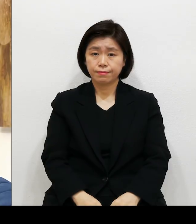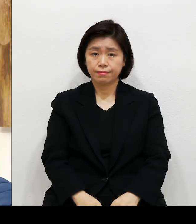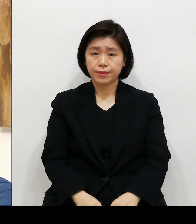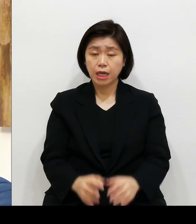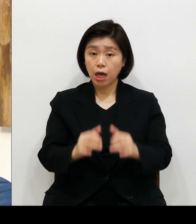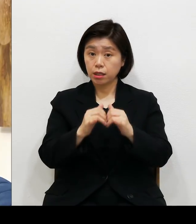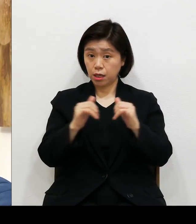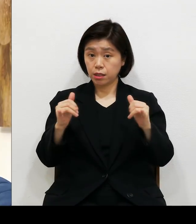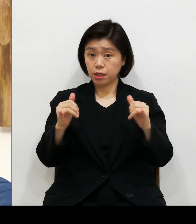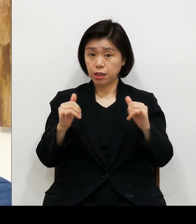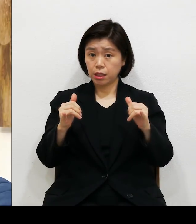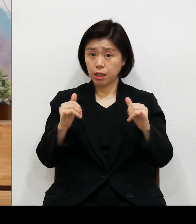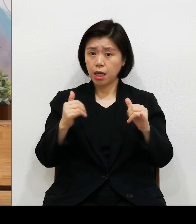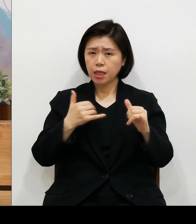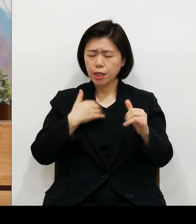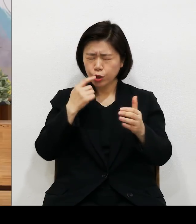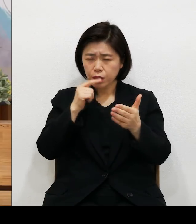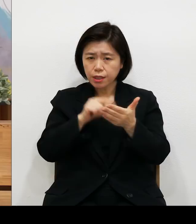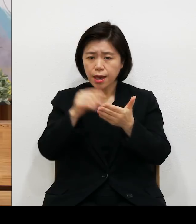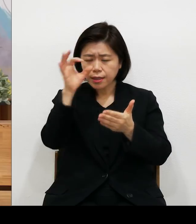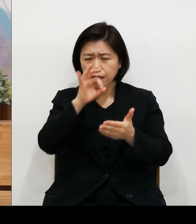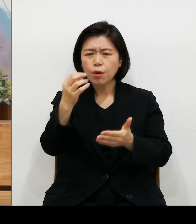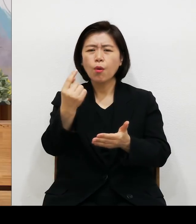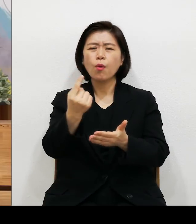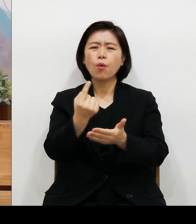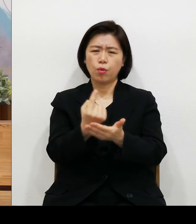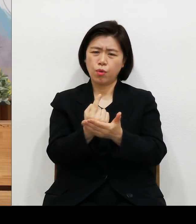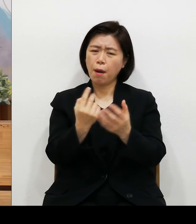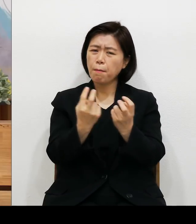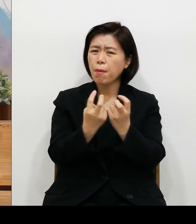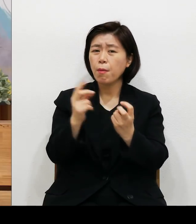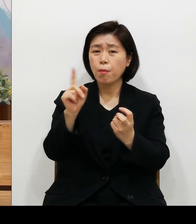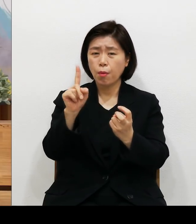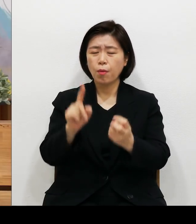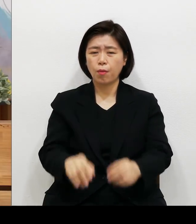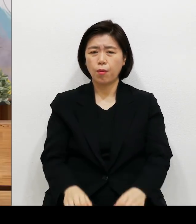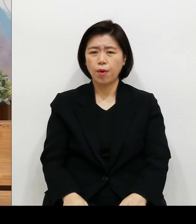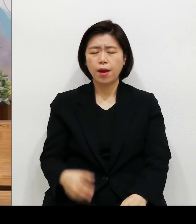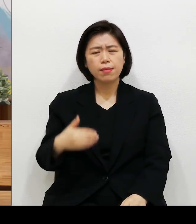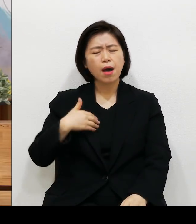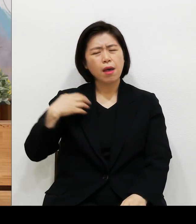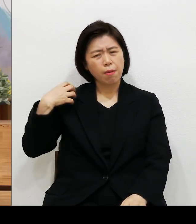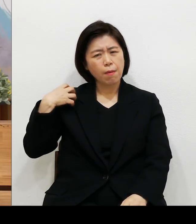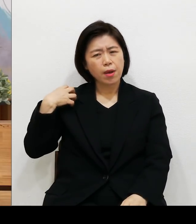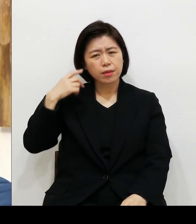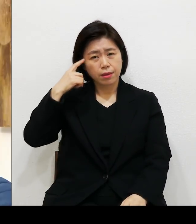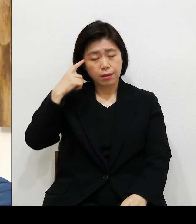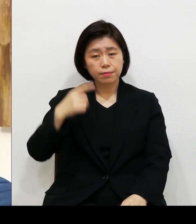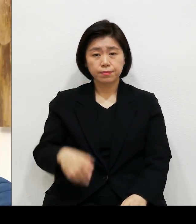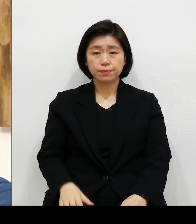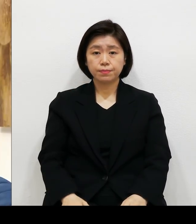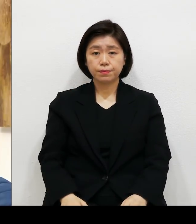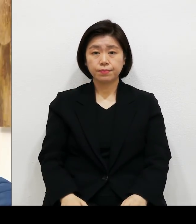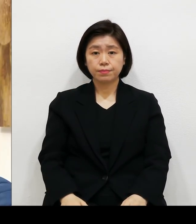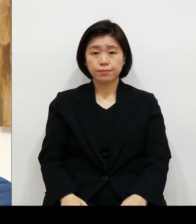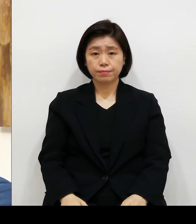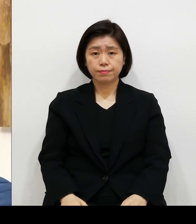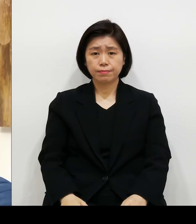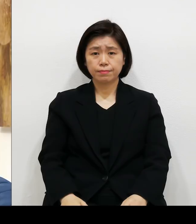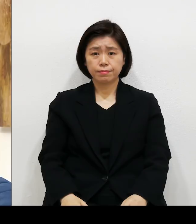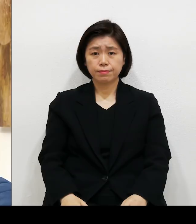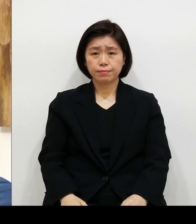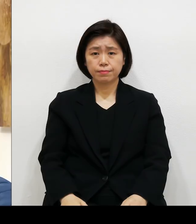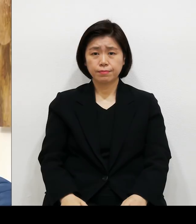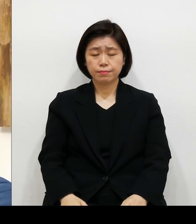사람들이 나를 쉽게 찾을 수 있게 해야 되겠다. 나까지 게 뭐라고. 역할이 생겼네요. 뭐 자존심이